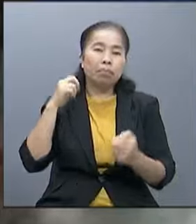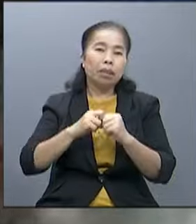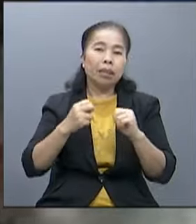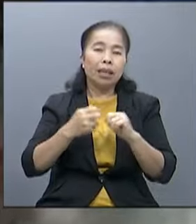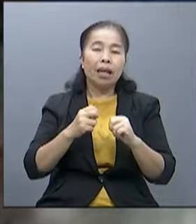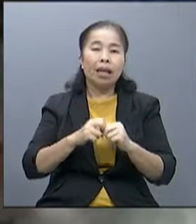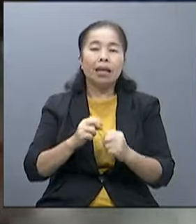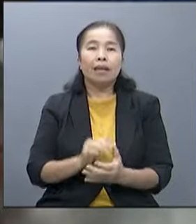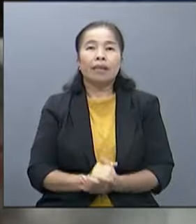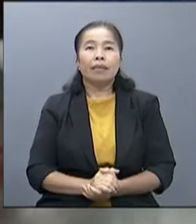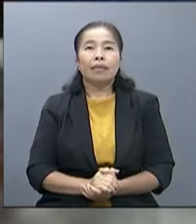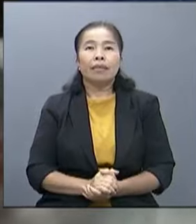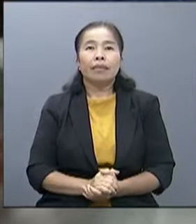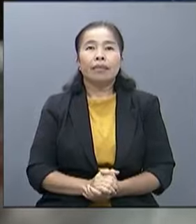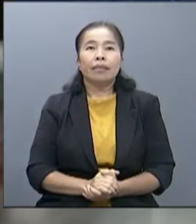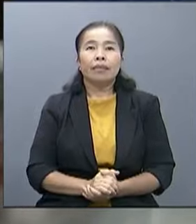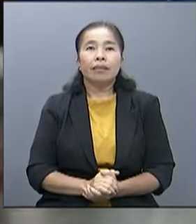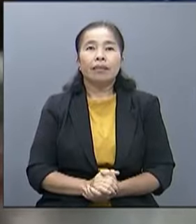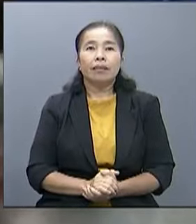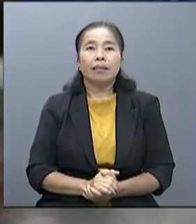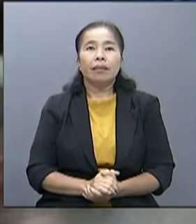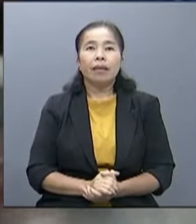ล้วยัง แล้วก็ทำให้แบบ